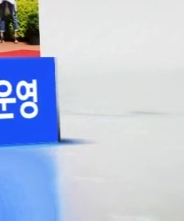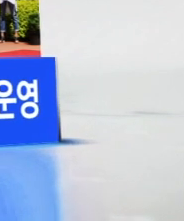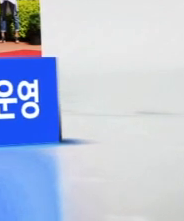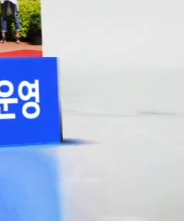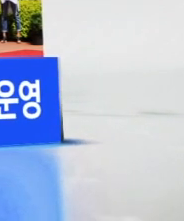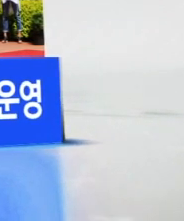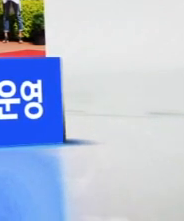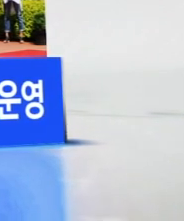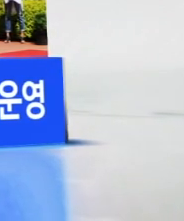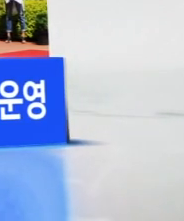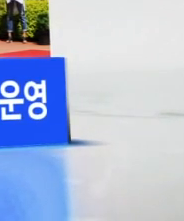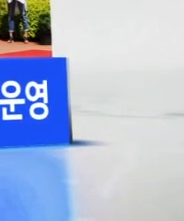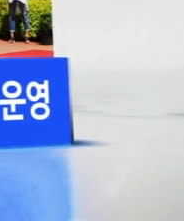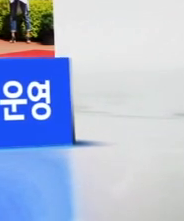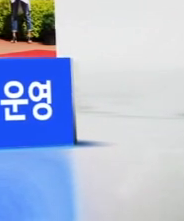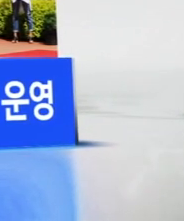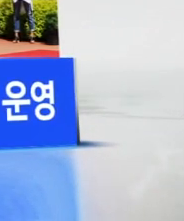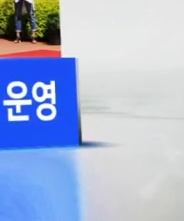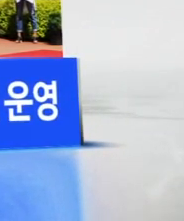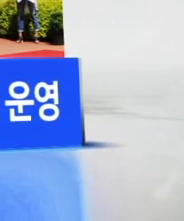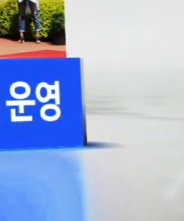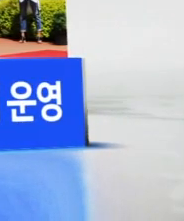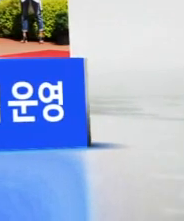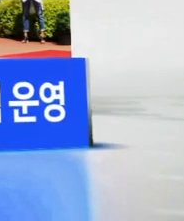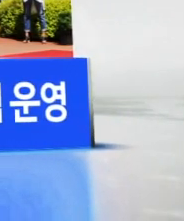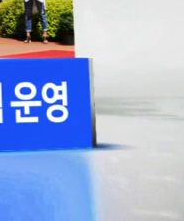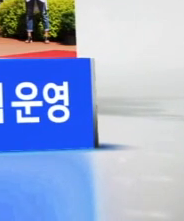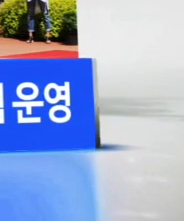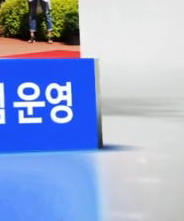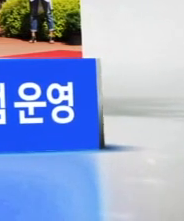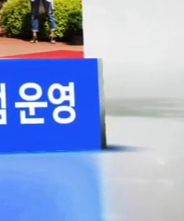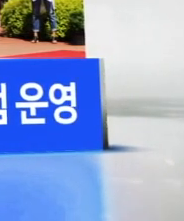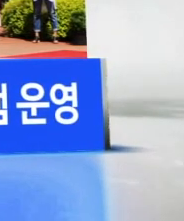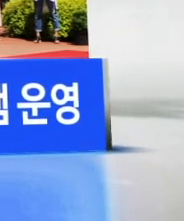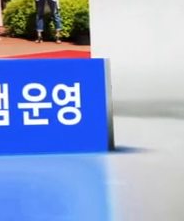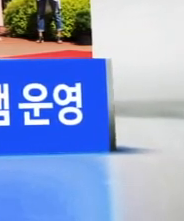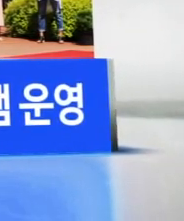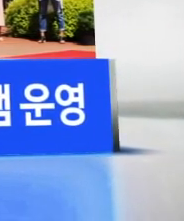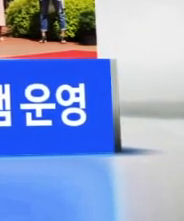대구 녹색학습원에서 찾아가는 힐링의 숲 프로그램이 열려 눈길을 끌었습니다.